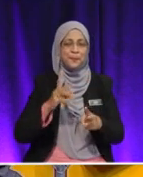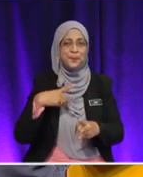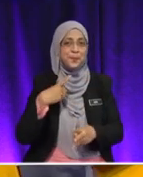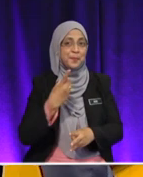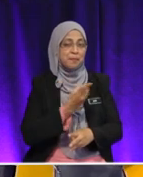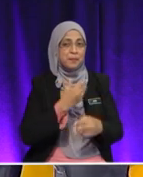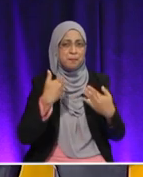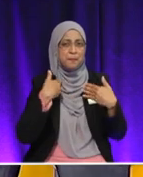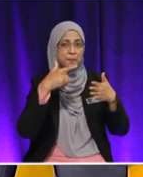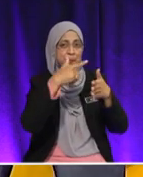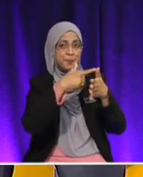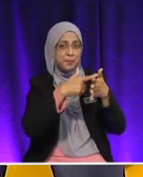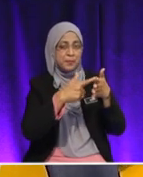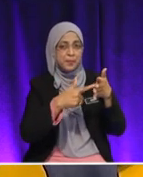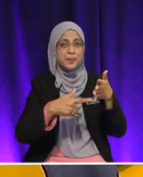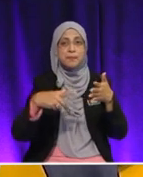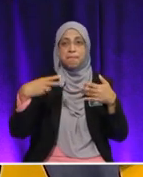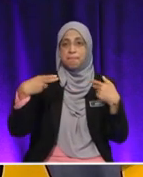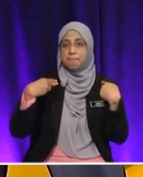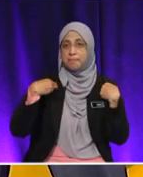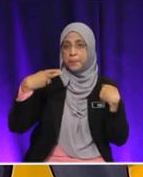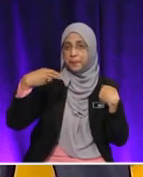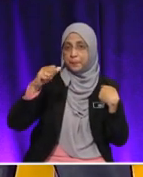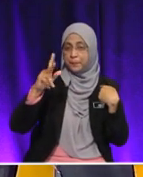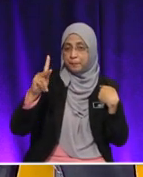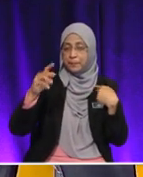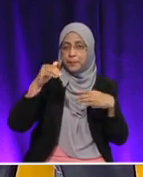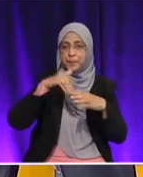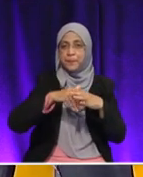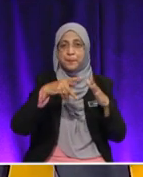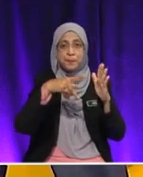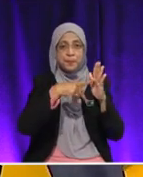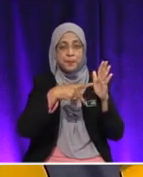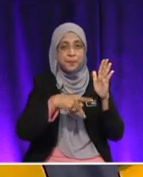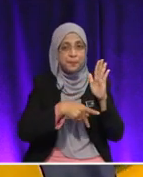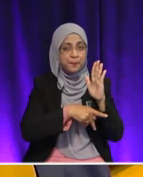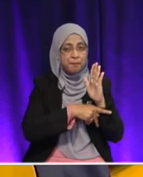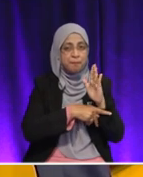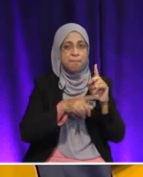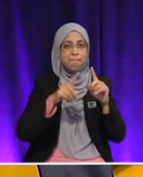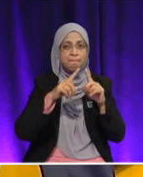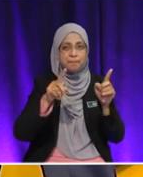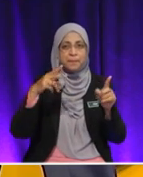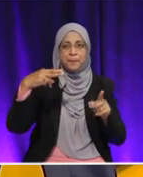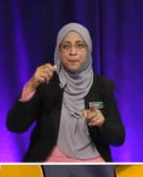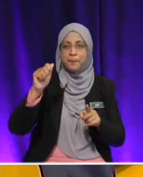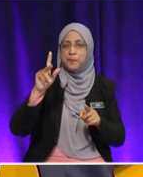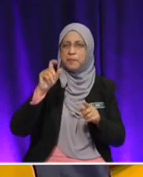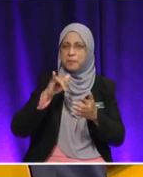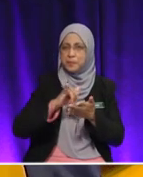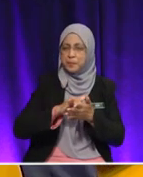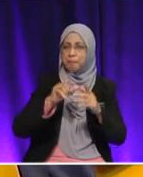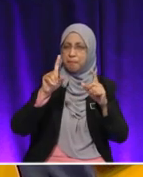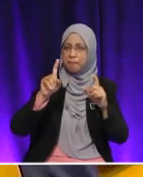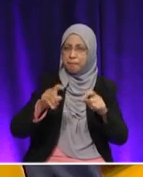tidak ada beberapa hak yang telah pun termaktub dalam perlembagaan kita tapi tersebut perlu melalui